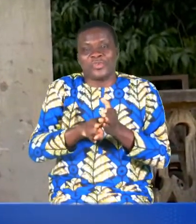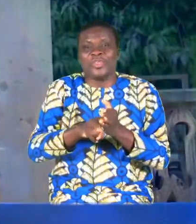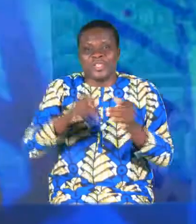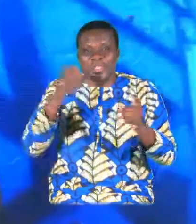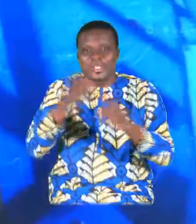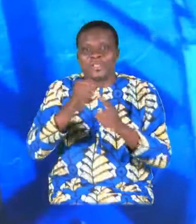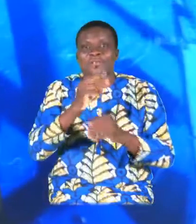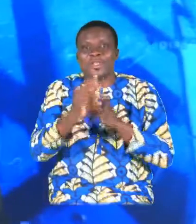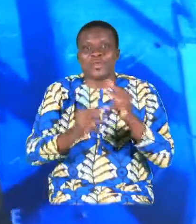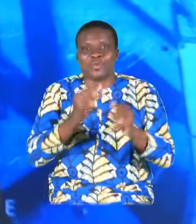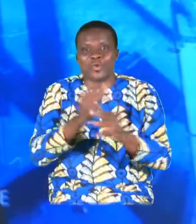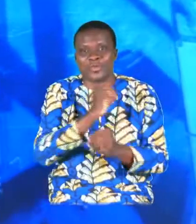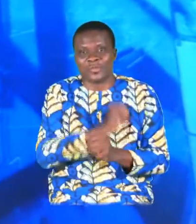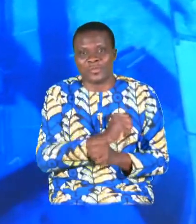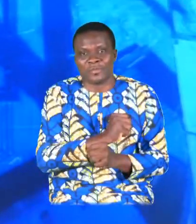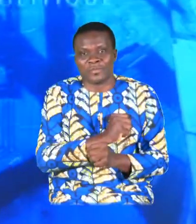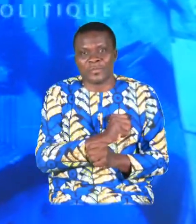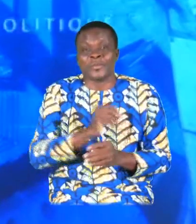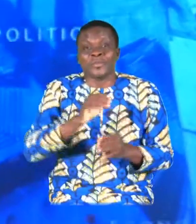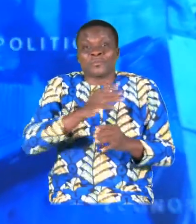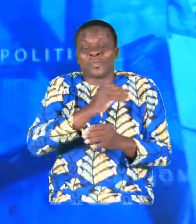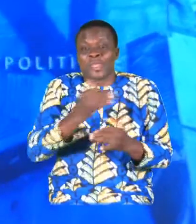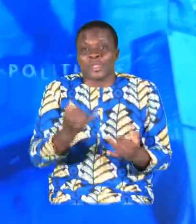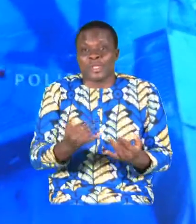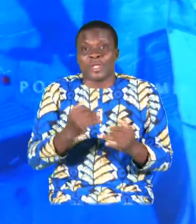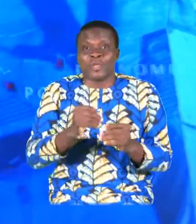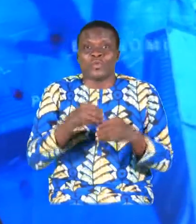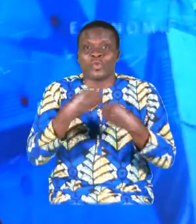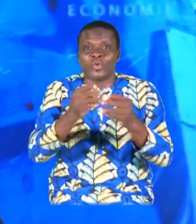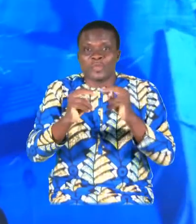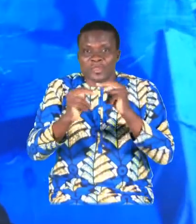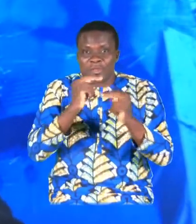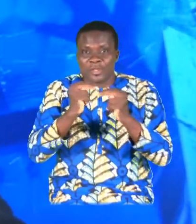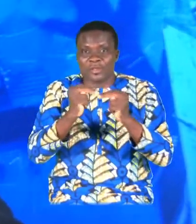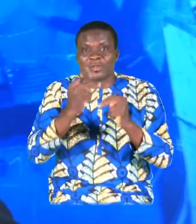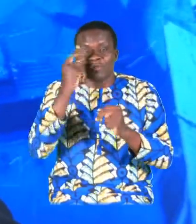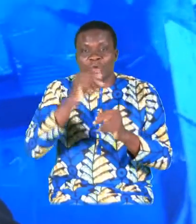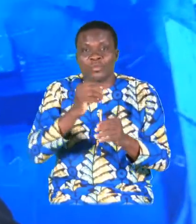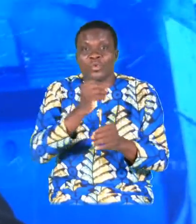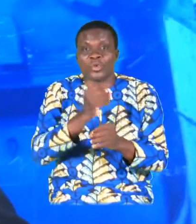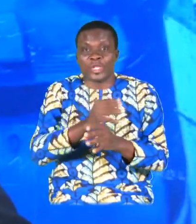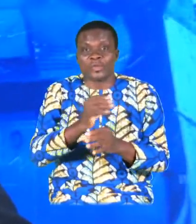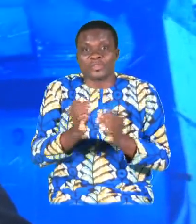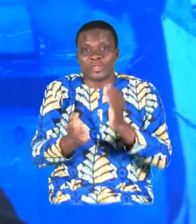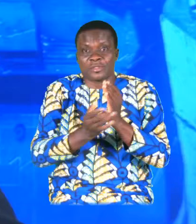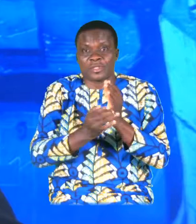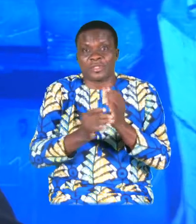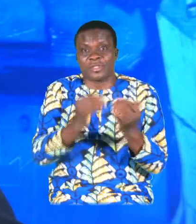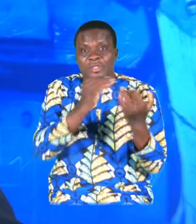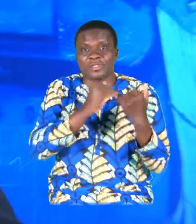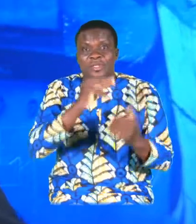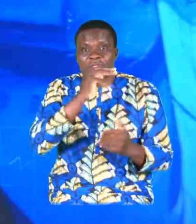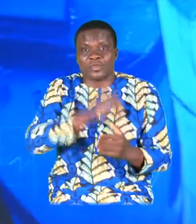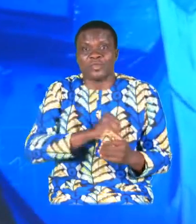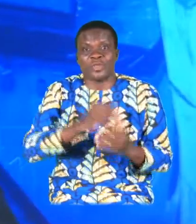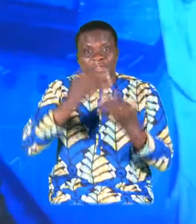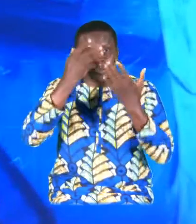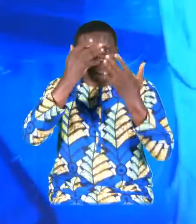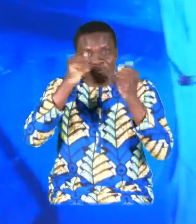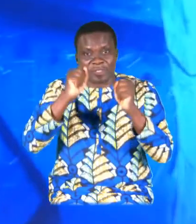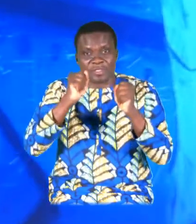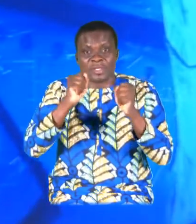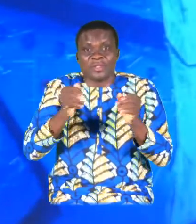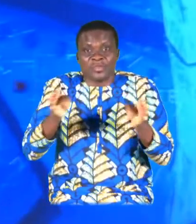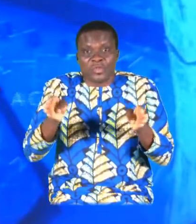monde. Et puis, remise à niveau pour les conseillers techniques et chargés de mission du président